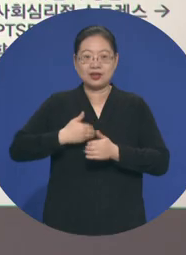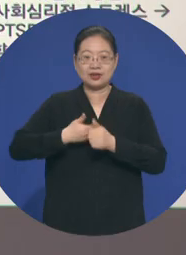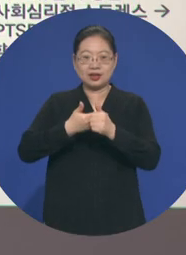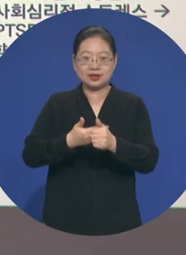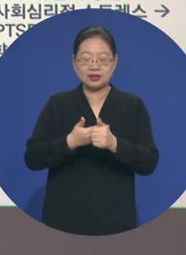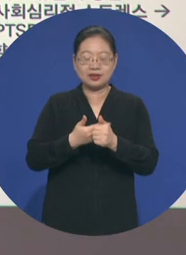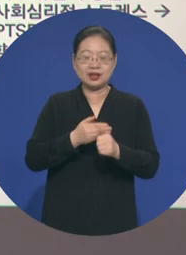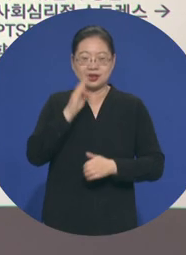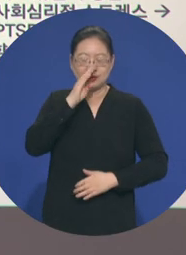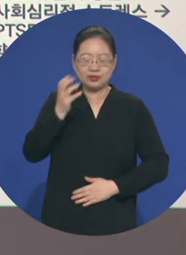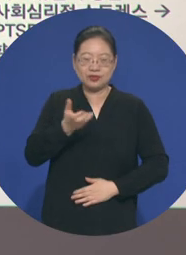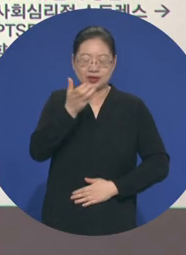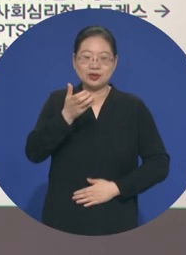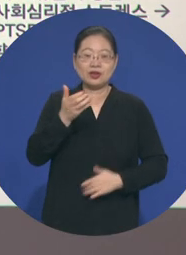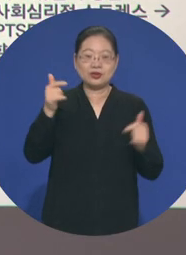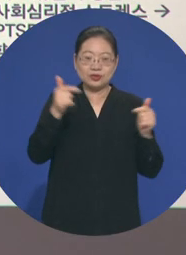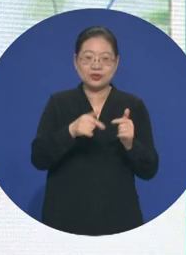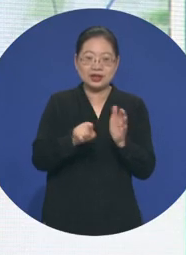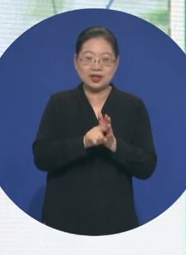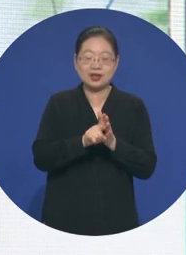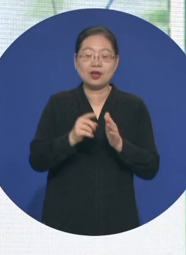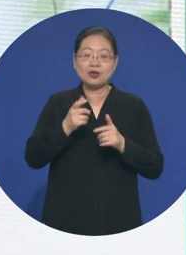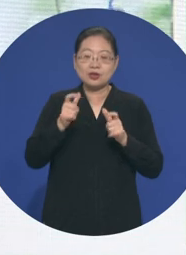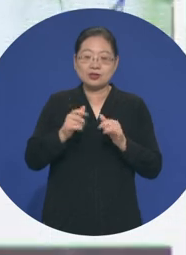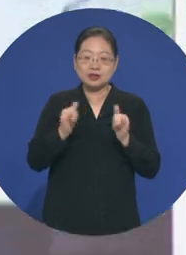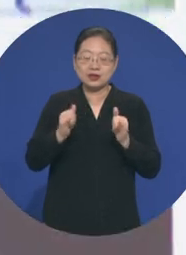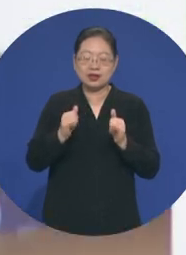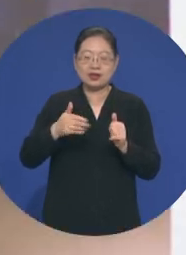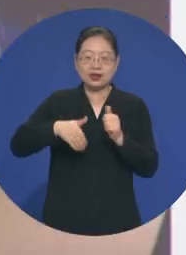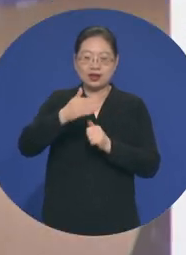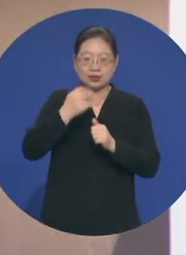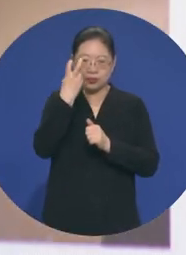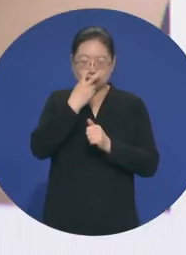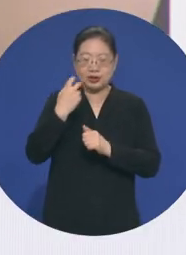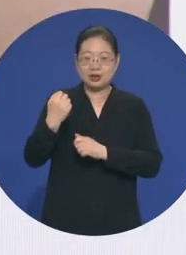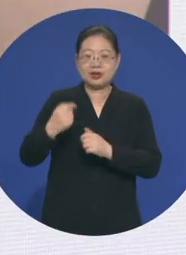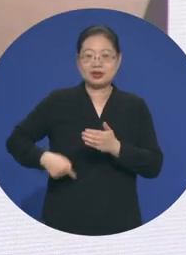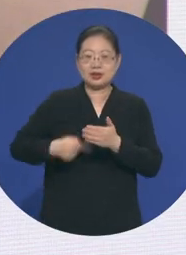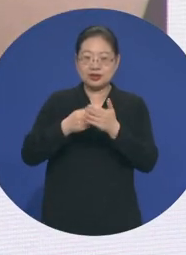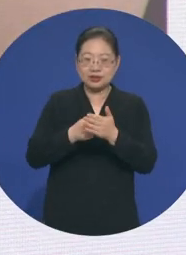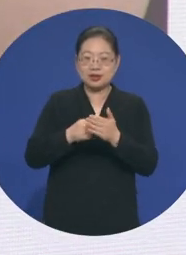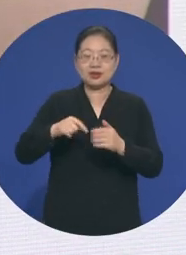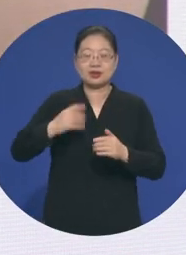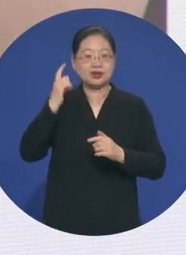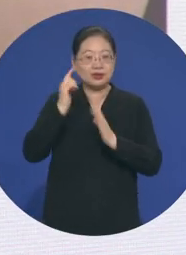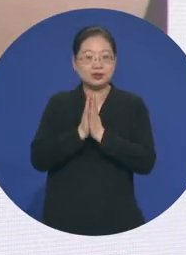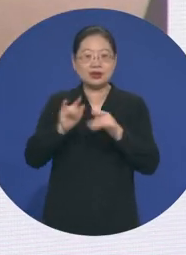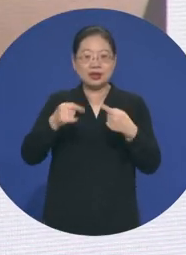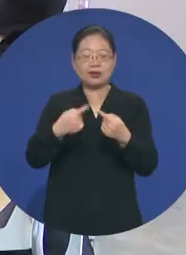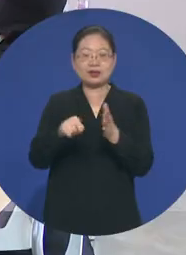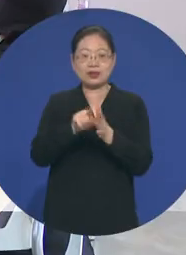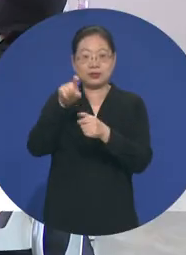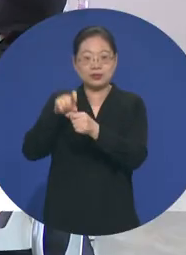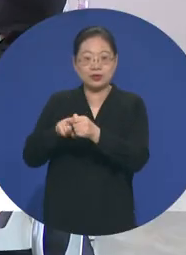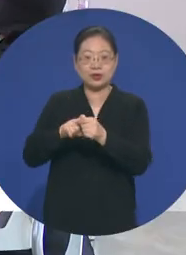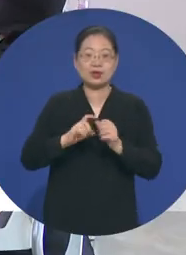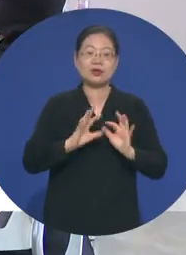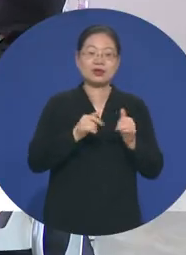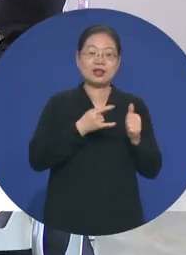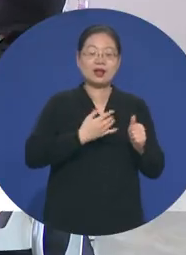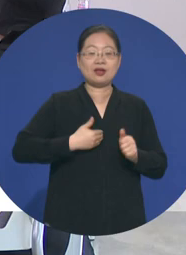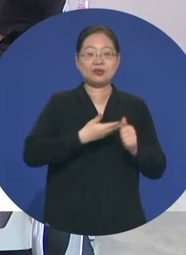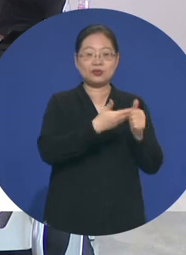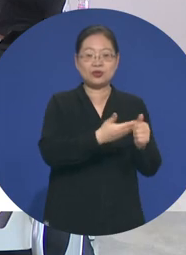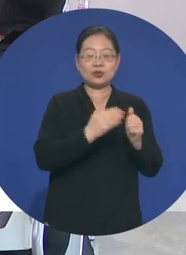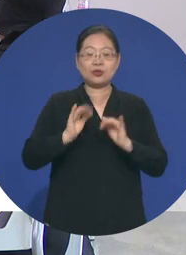알리면서 탄소 배출 저감을 위한 도민의 환경 보전 의지를 높이고 자발적 참여 유도를 위한 겁니다. 자꾸